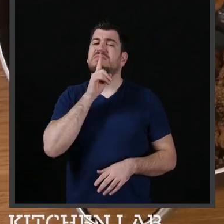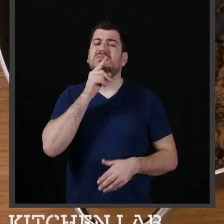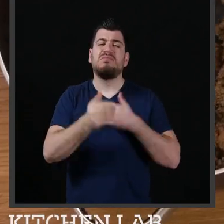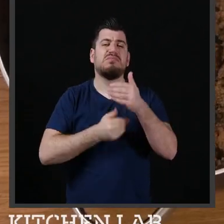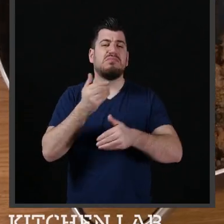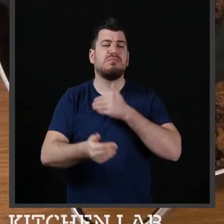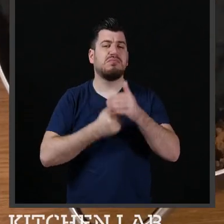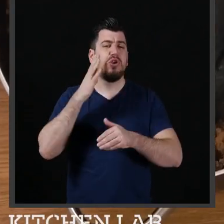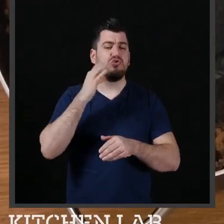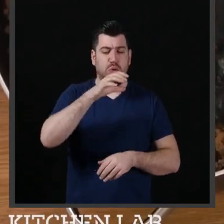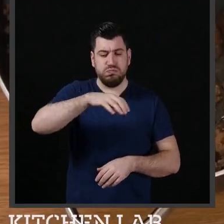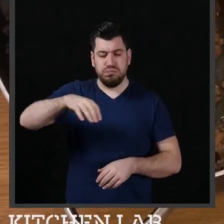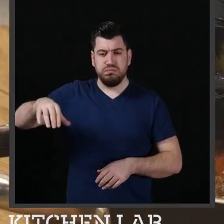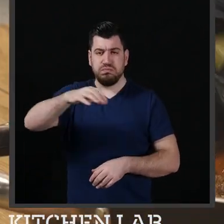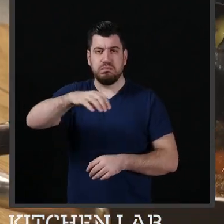όλο το ταψάκι μου.